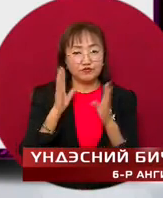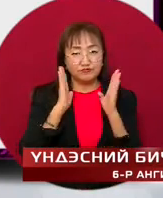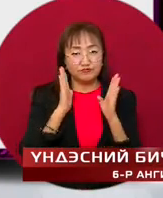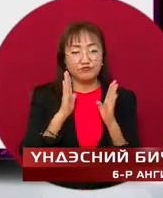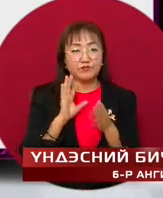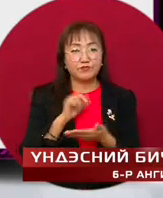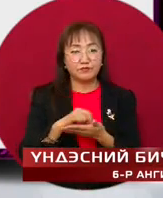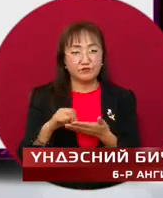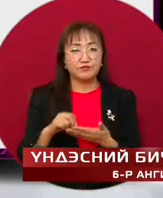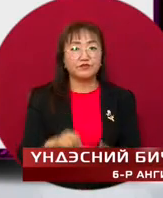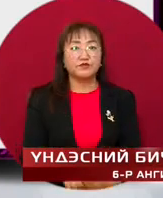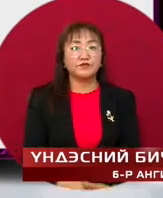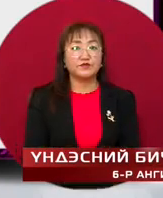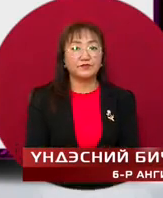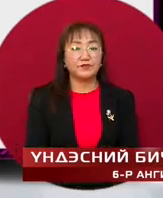байна.